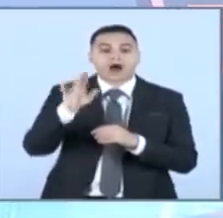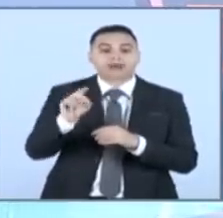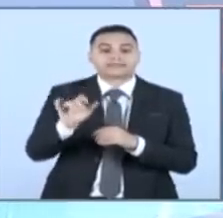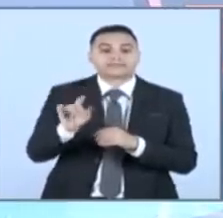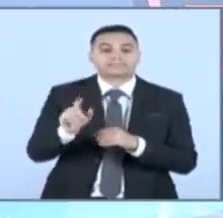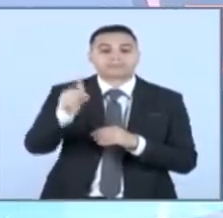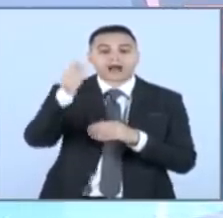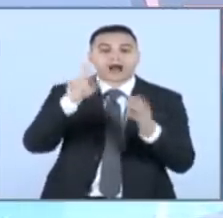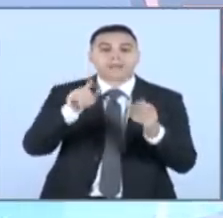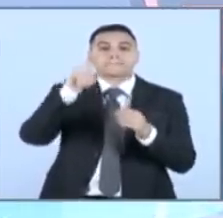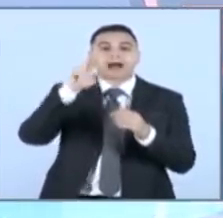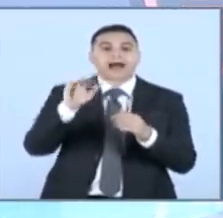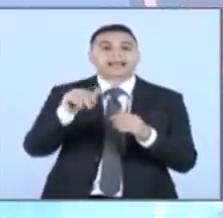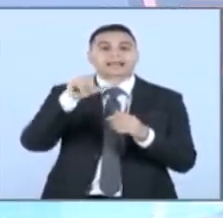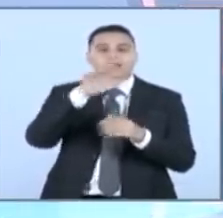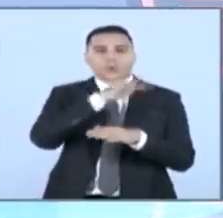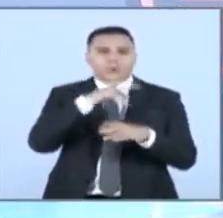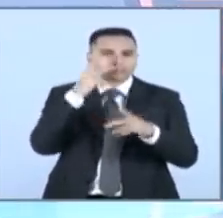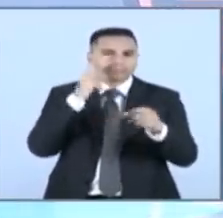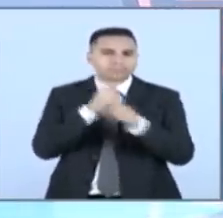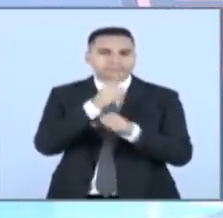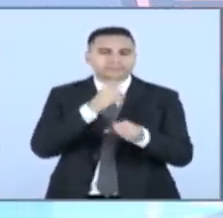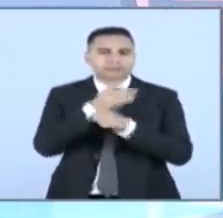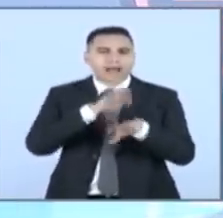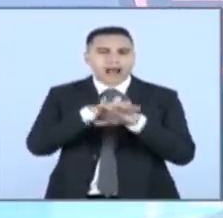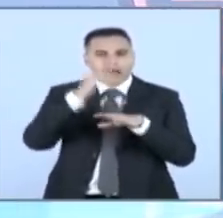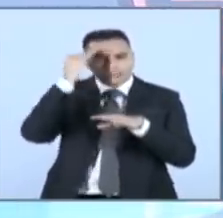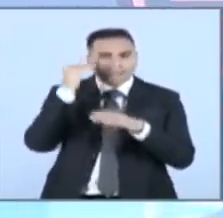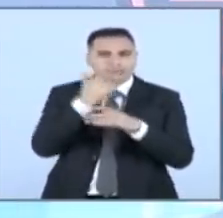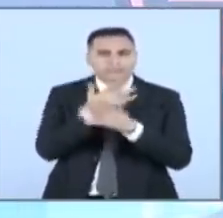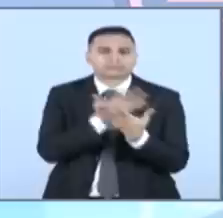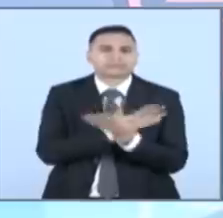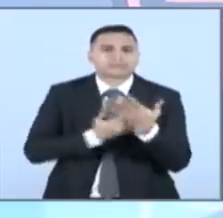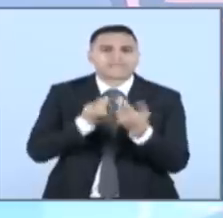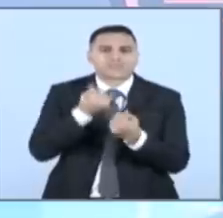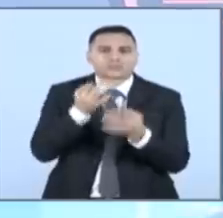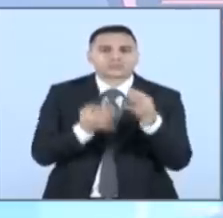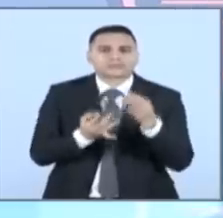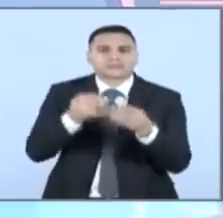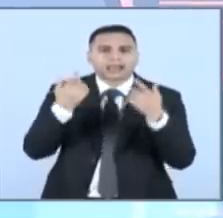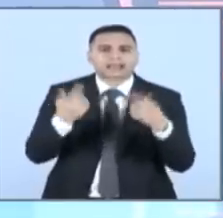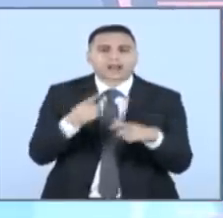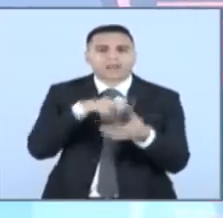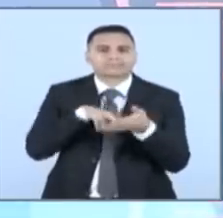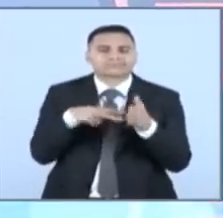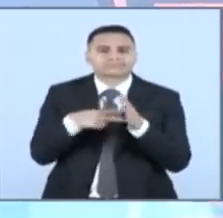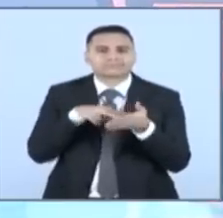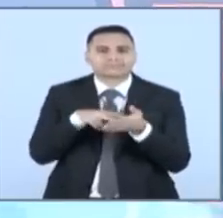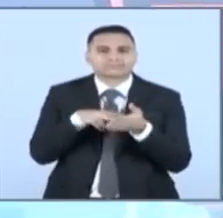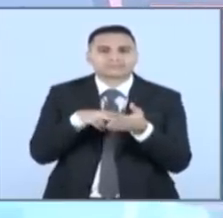اتعرضت لانتقادات بسبب إسرافها في استخدام أموال الدولة،